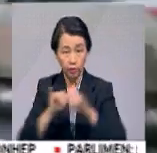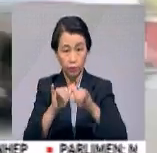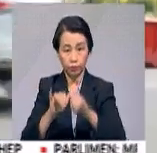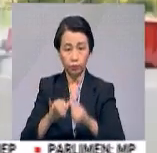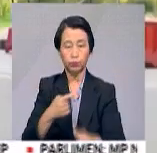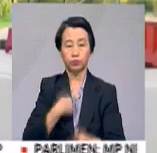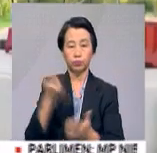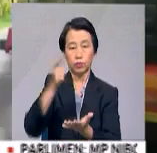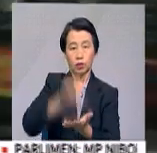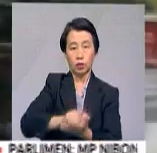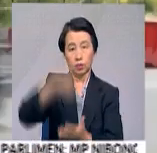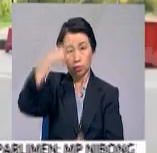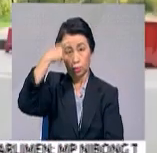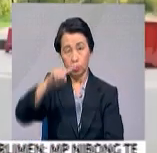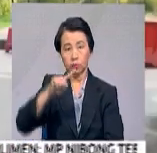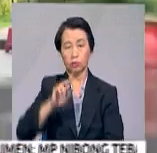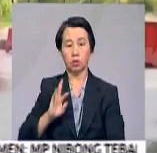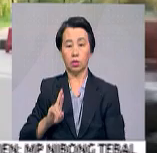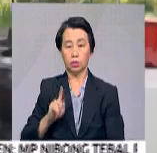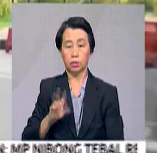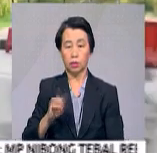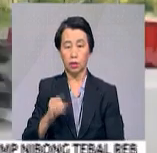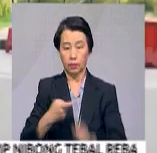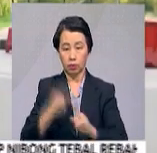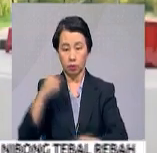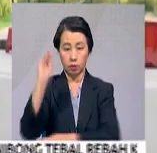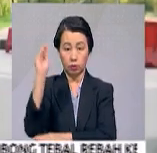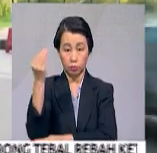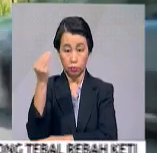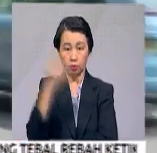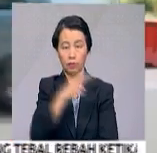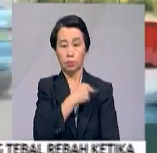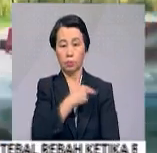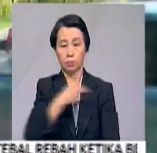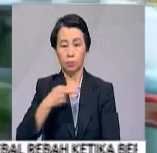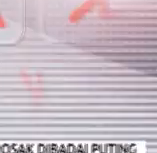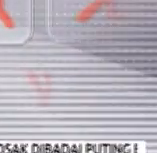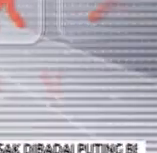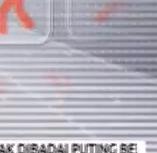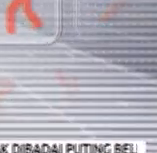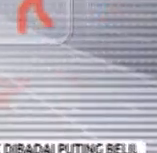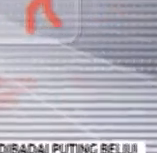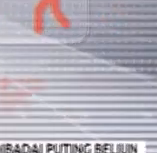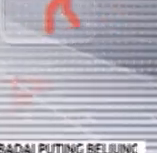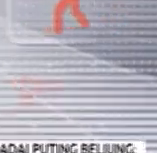Zain Ibrahim melaporkan untuk Berita RTM dari Jakarta, Indonesia.